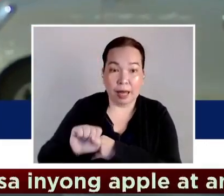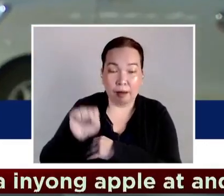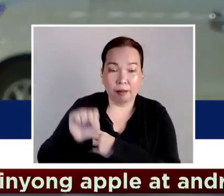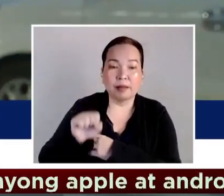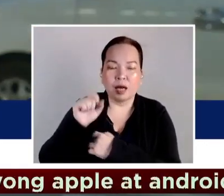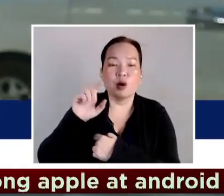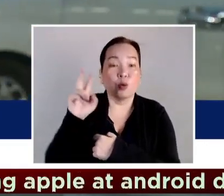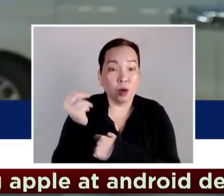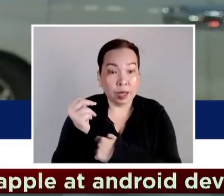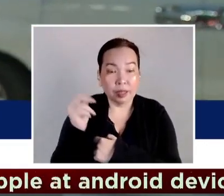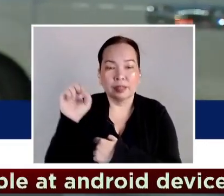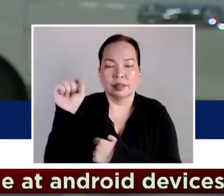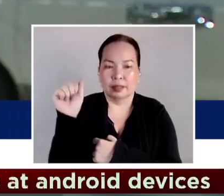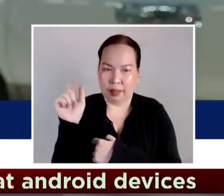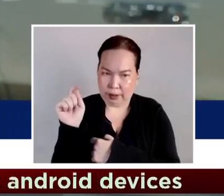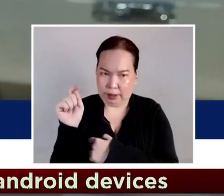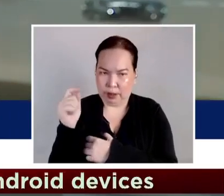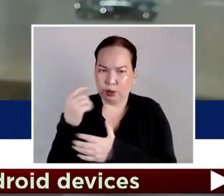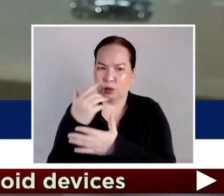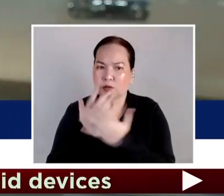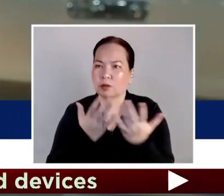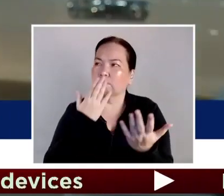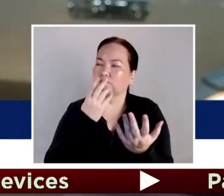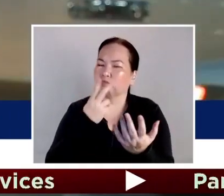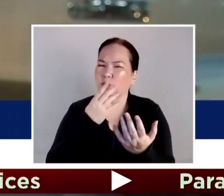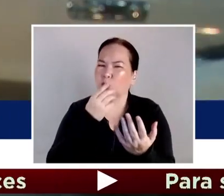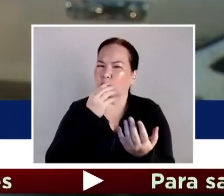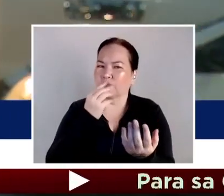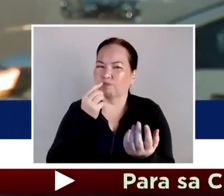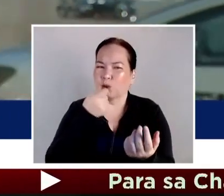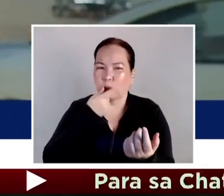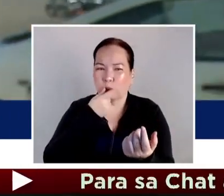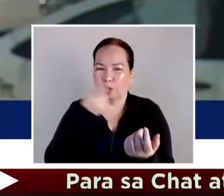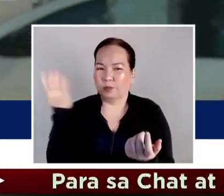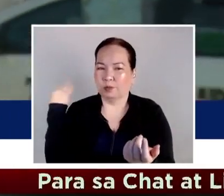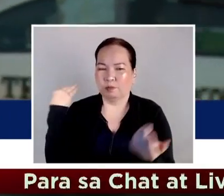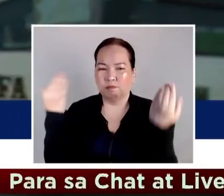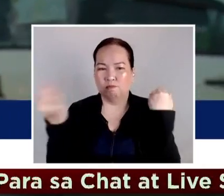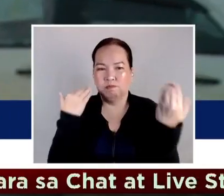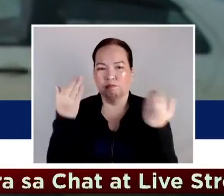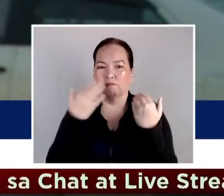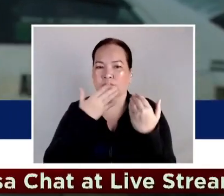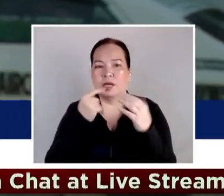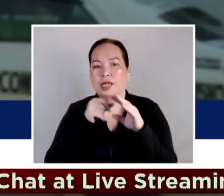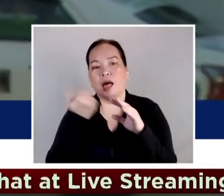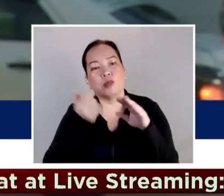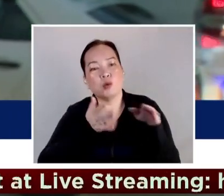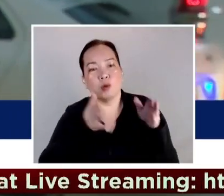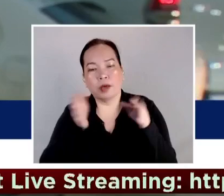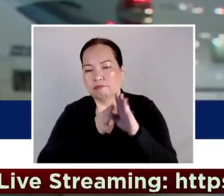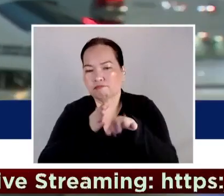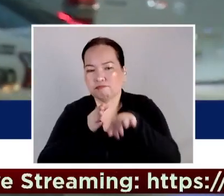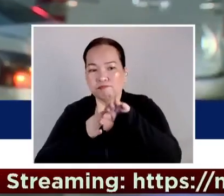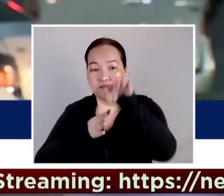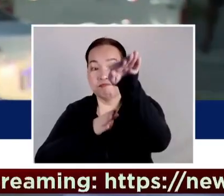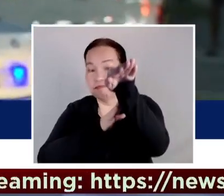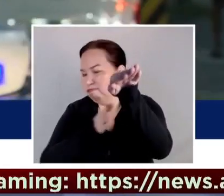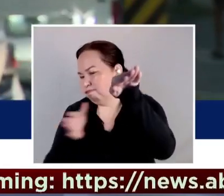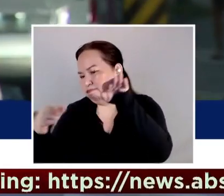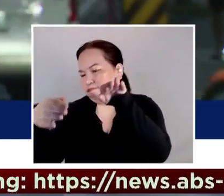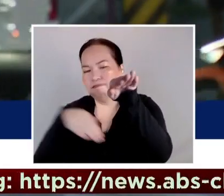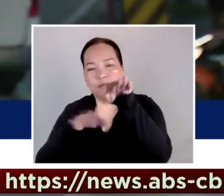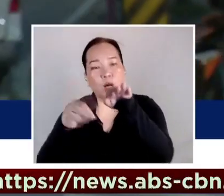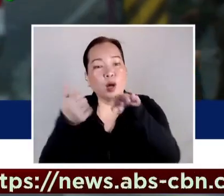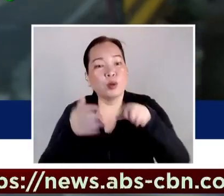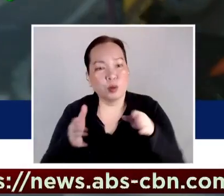enforcers dito sinasabihan yung mga motorista na kunin o dumaan sa mga alternatibong ruta kasama na nga sa maapektuhan